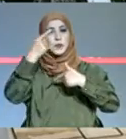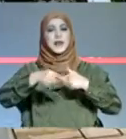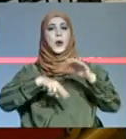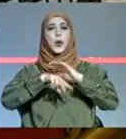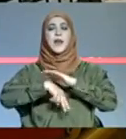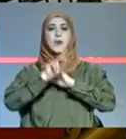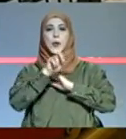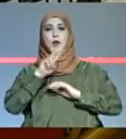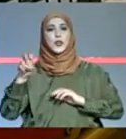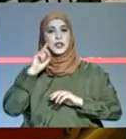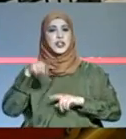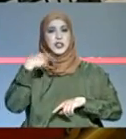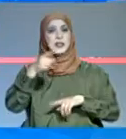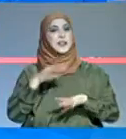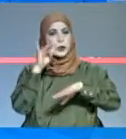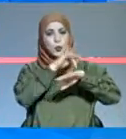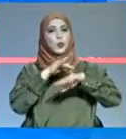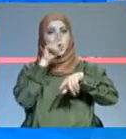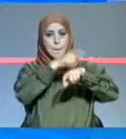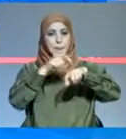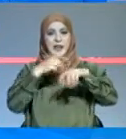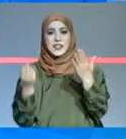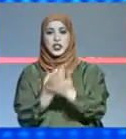والفين ستشمل بقيه البلديه المحدثه